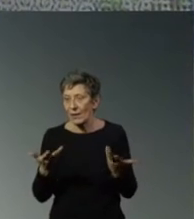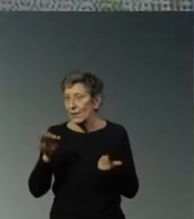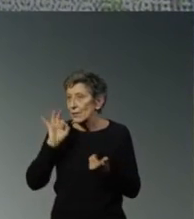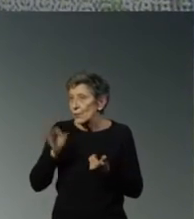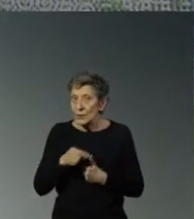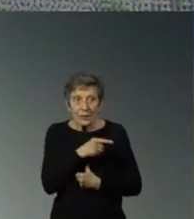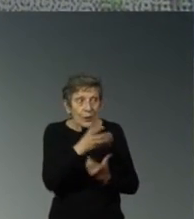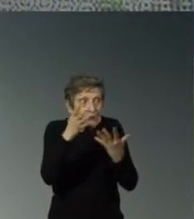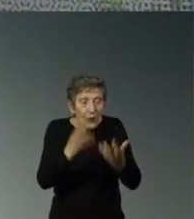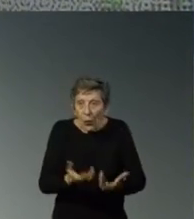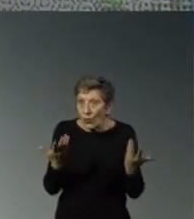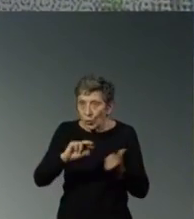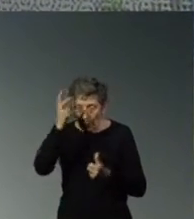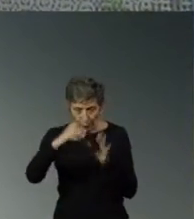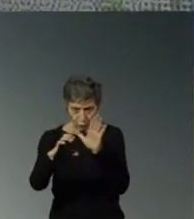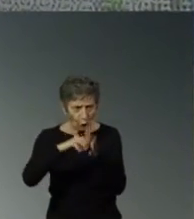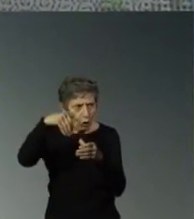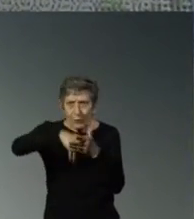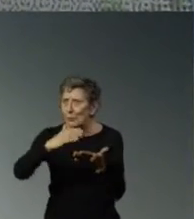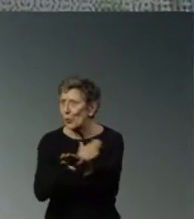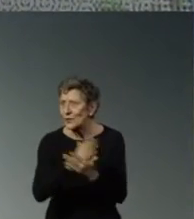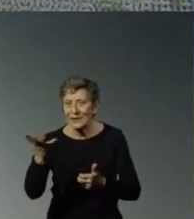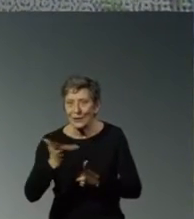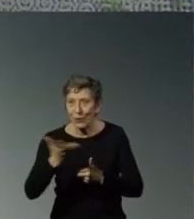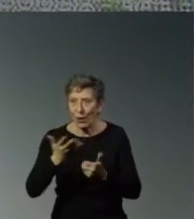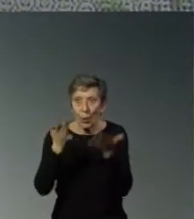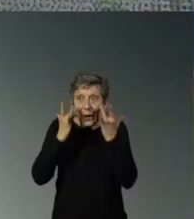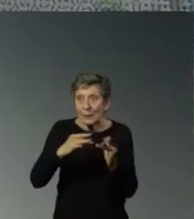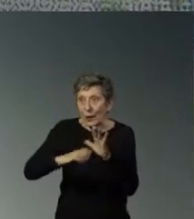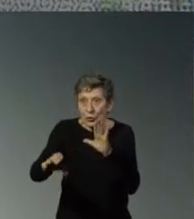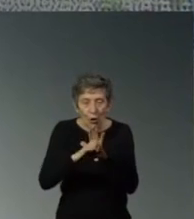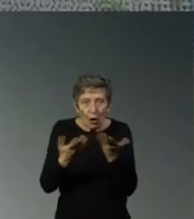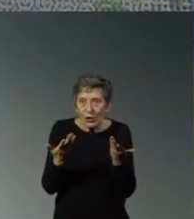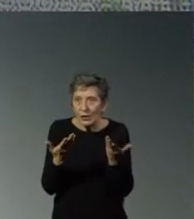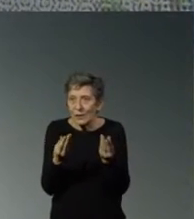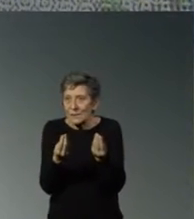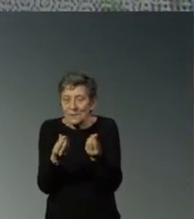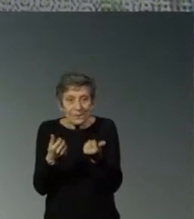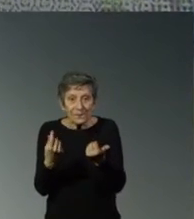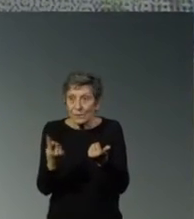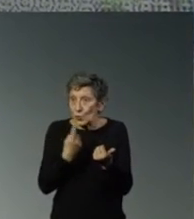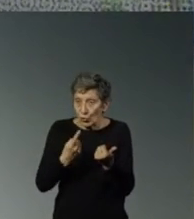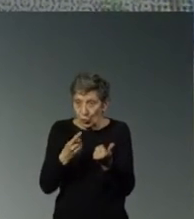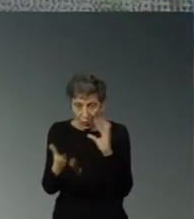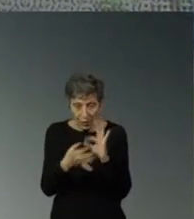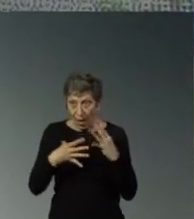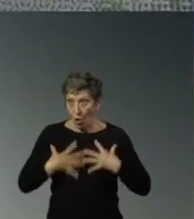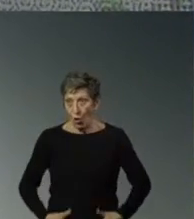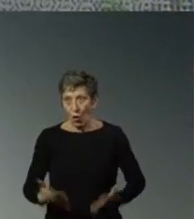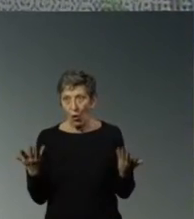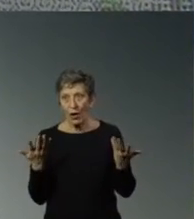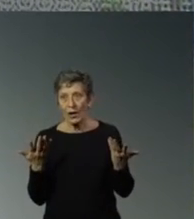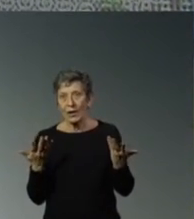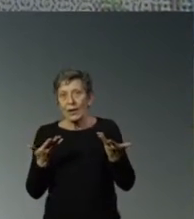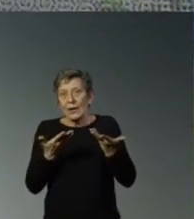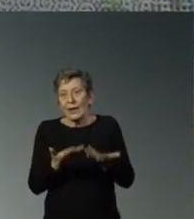qu'est-ce qu'il y a de poétique dans un code et dans cette expérience du code qui est toujours en même temps quelque chose de physiologique et qui a à